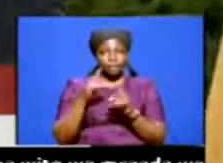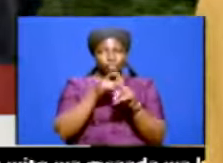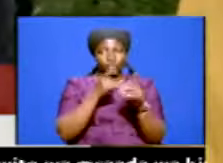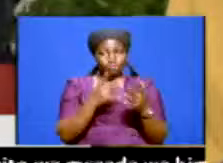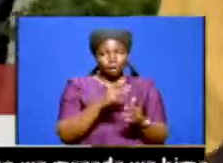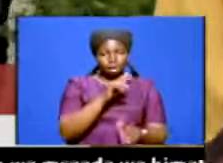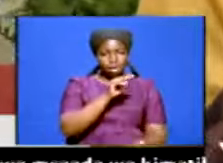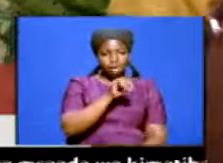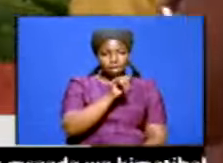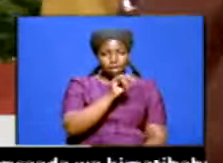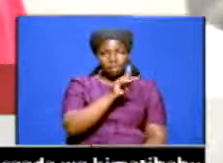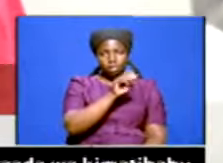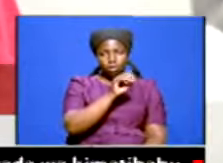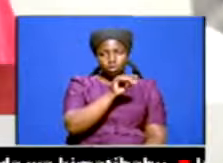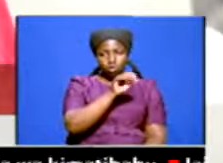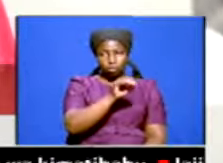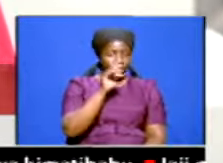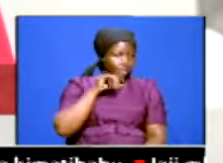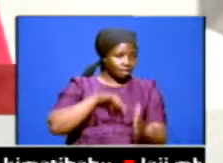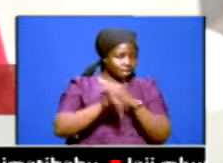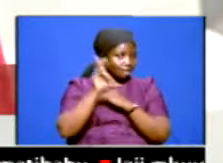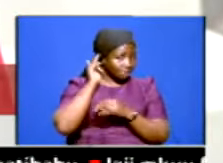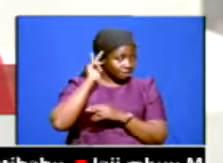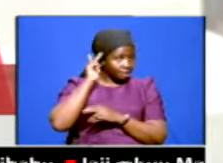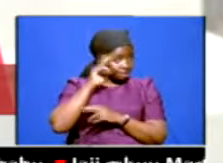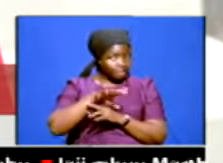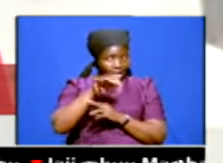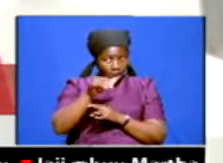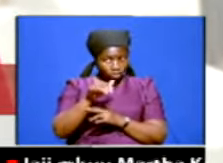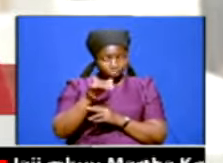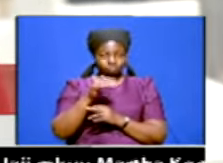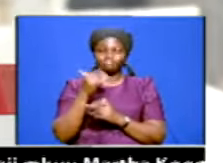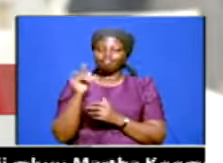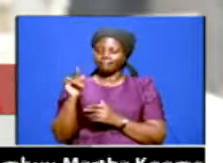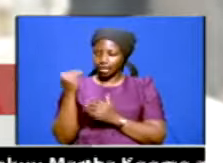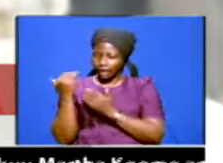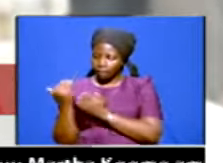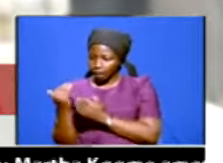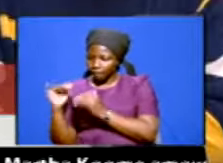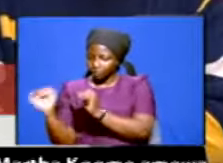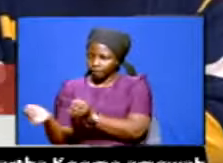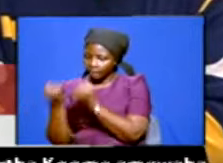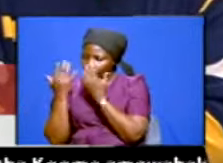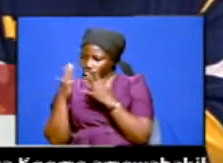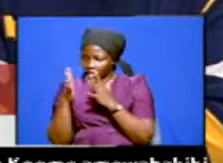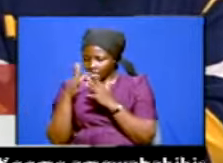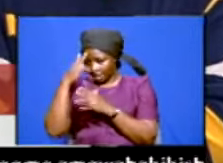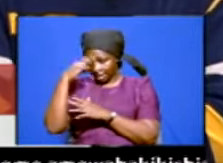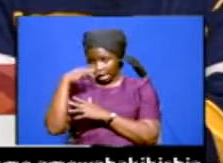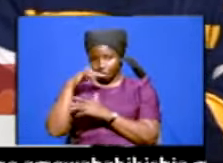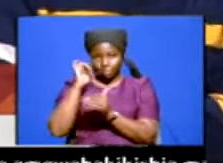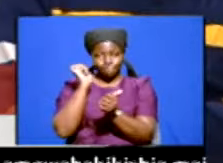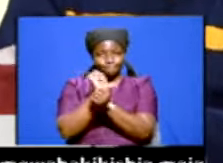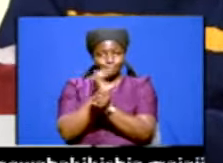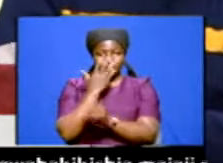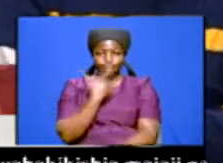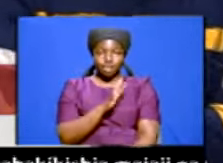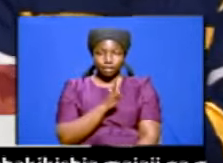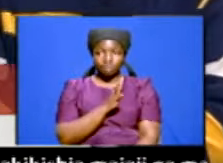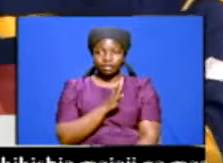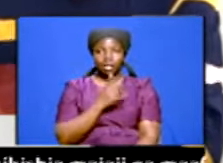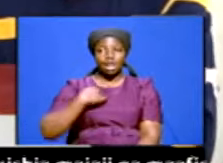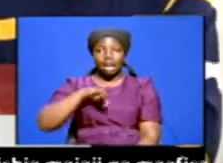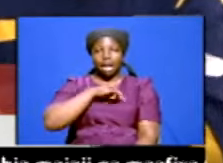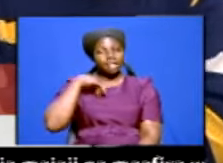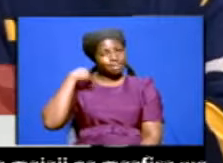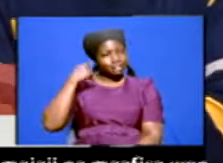Nyankongo viungani mwa mji wa Kisii akiokolewa na polisi na mshukiwa wa kisa hicho kutiwa nguvuni. We always deliver when we promise and we've